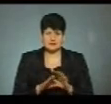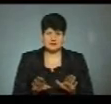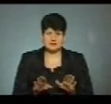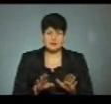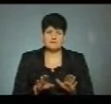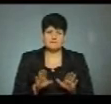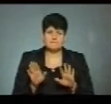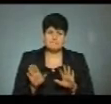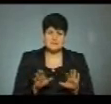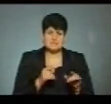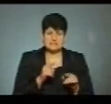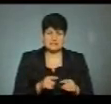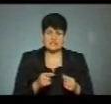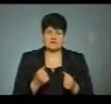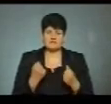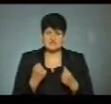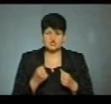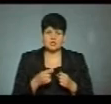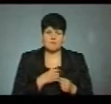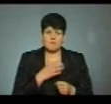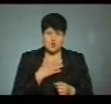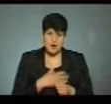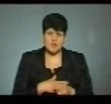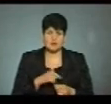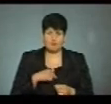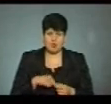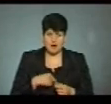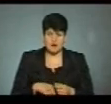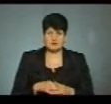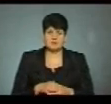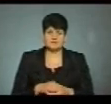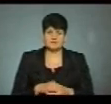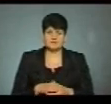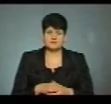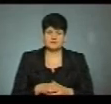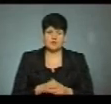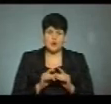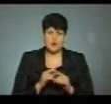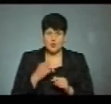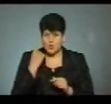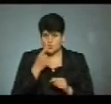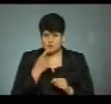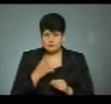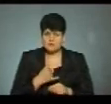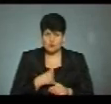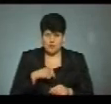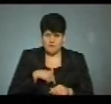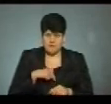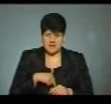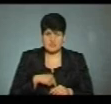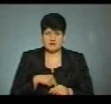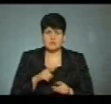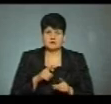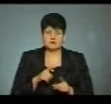після тих фізичних поранень і моральних, ну, типу, особисто в мені щось таке,